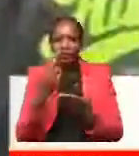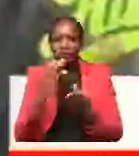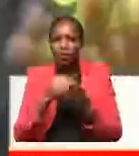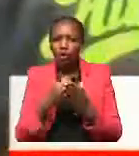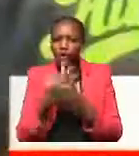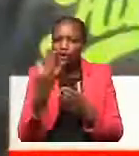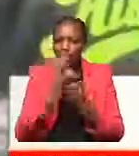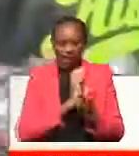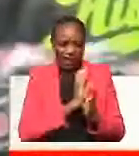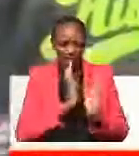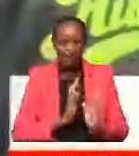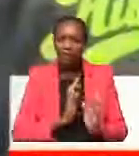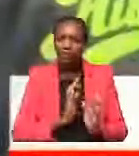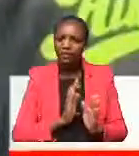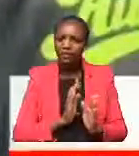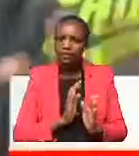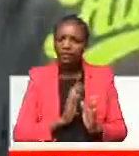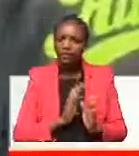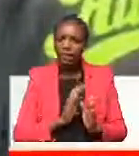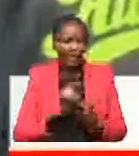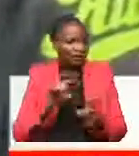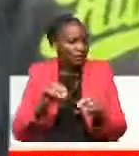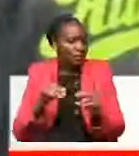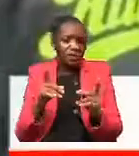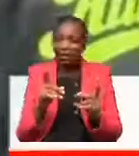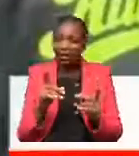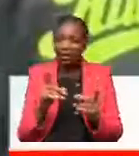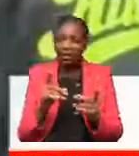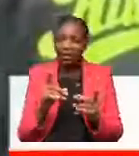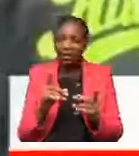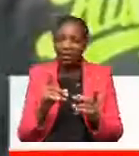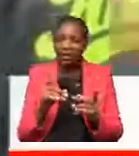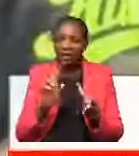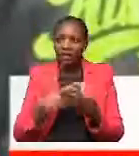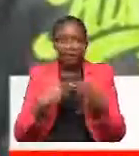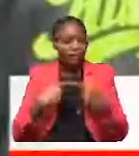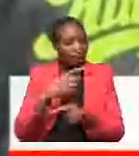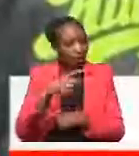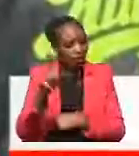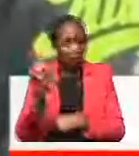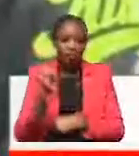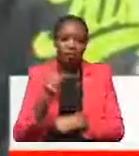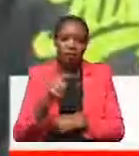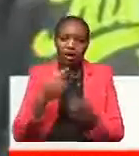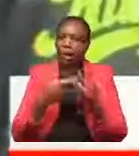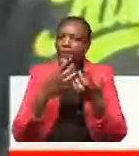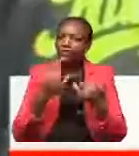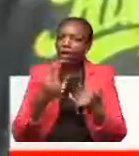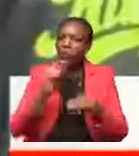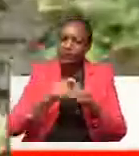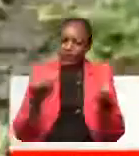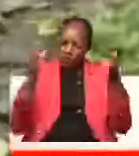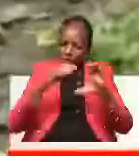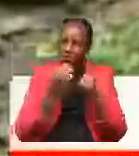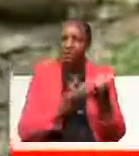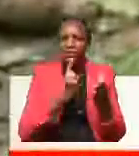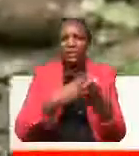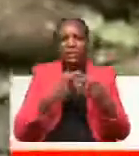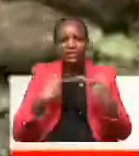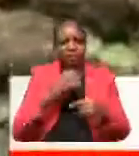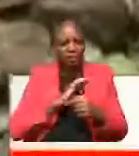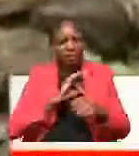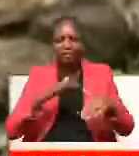customer wawili watatu, watafunga laini. Wawili watatu wachukue take away waende. Lakini si kufunga biashara ya watu.